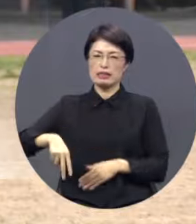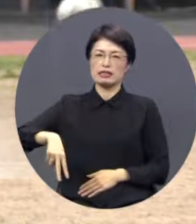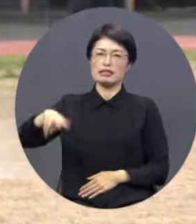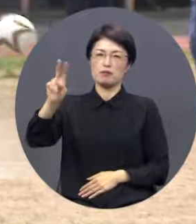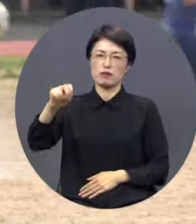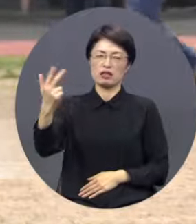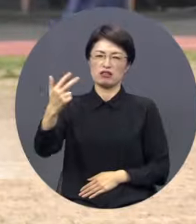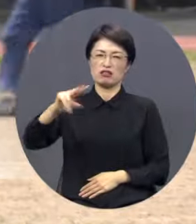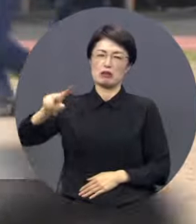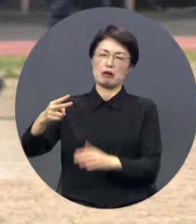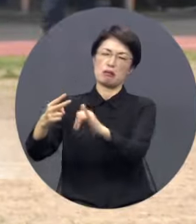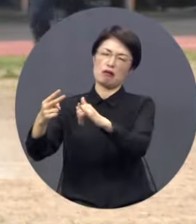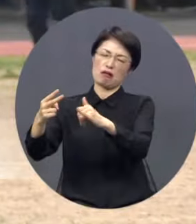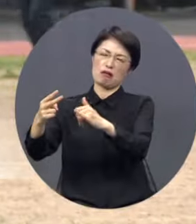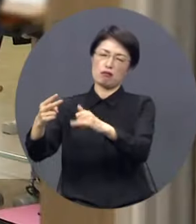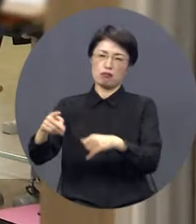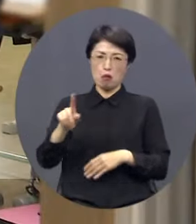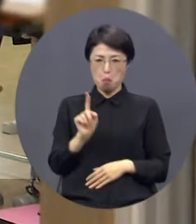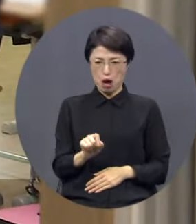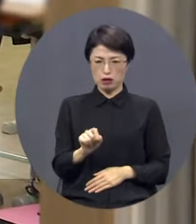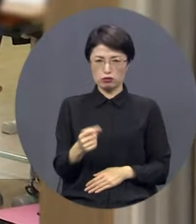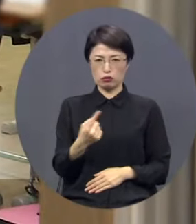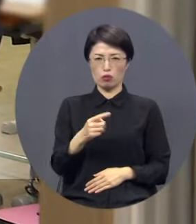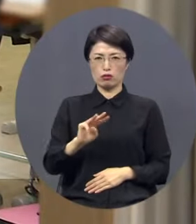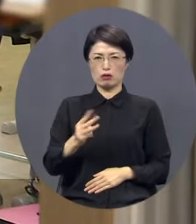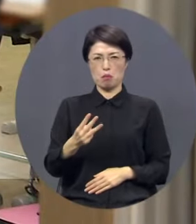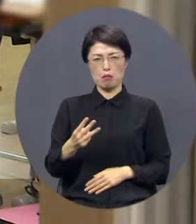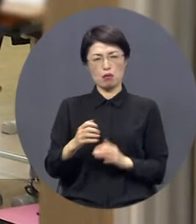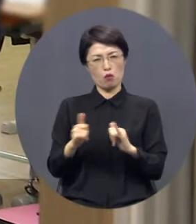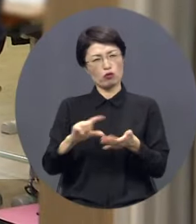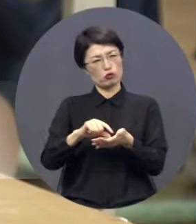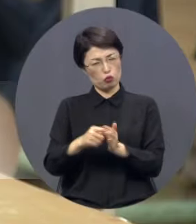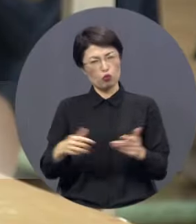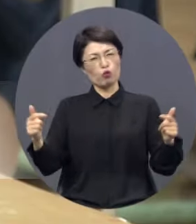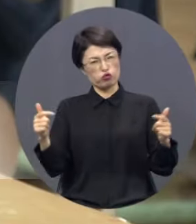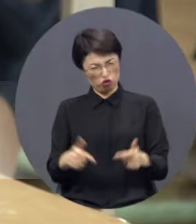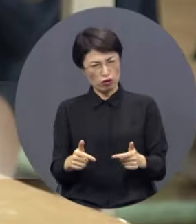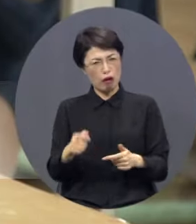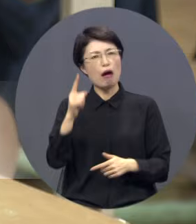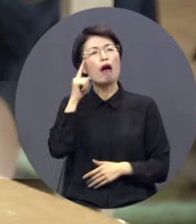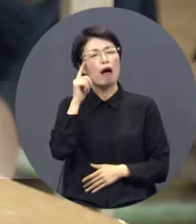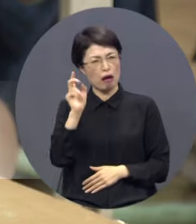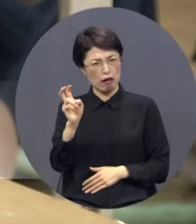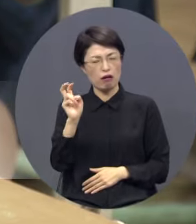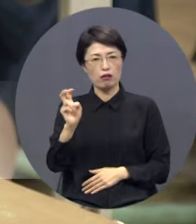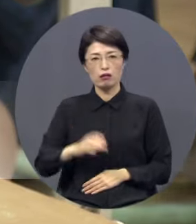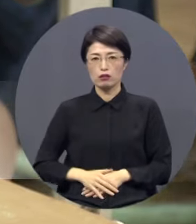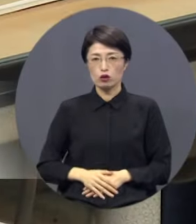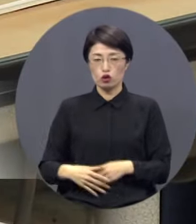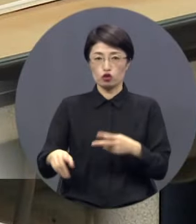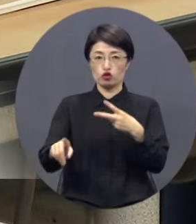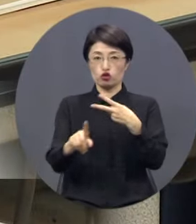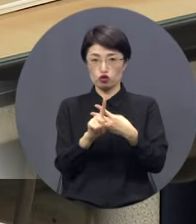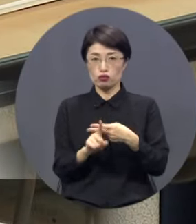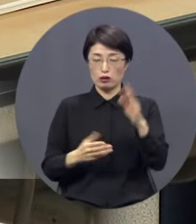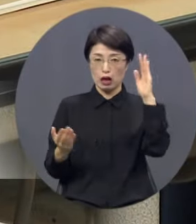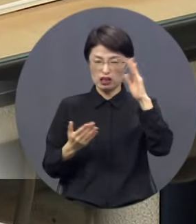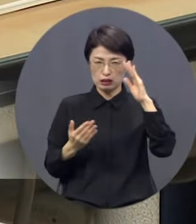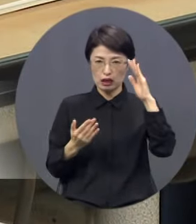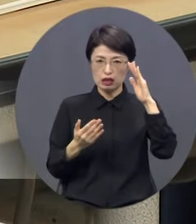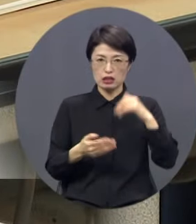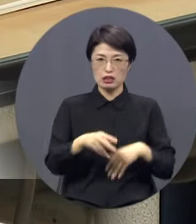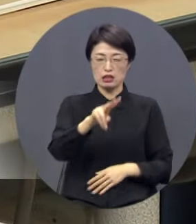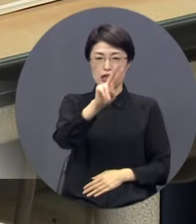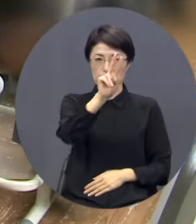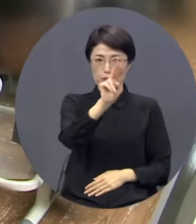명으로 1만 1,300여 명이 줄어들 것으로 전망됐습니다. 또 중학생 수는 올해 2만 100여 명에서